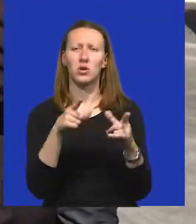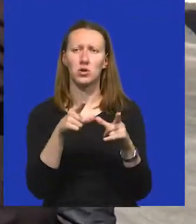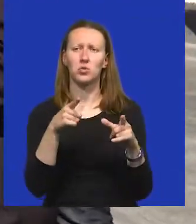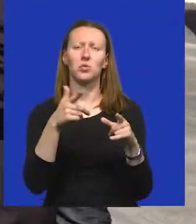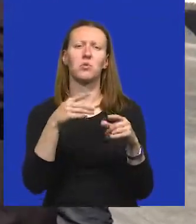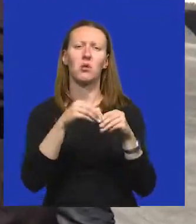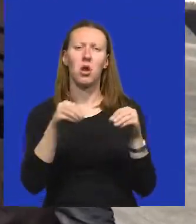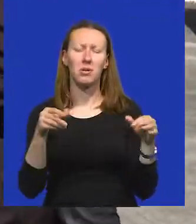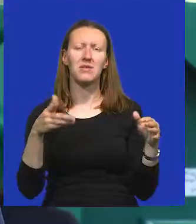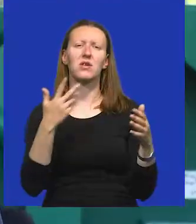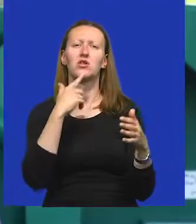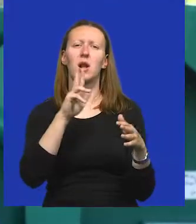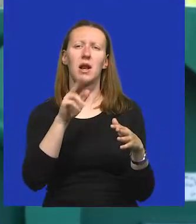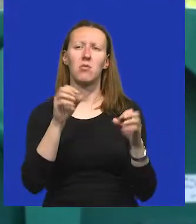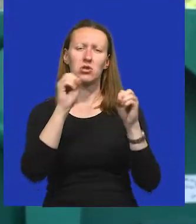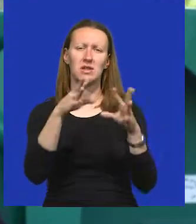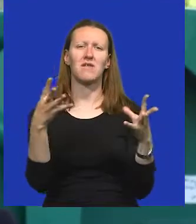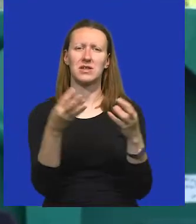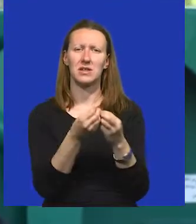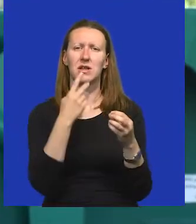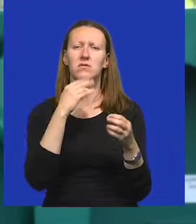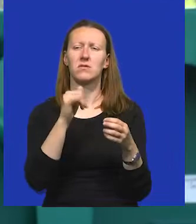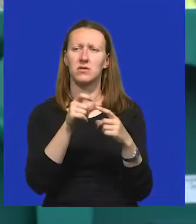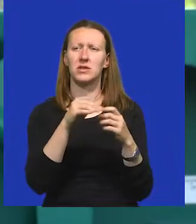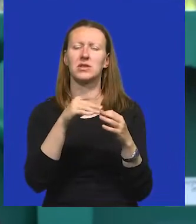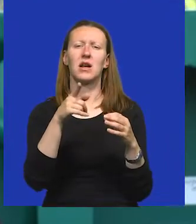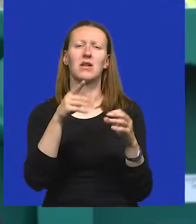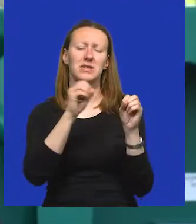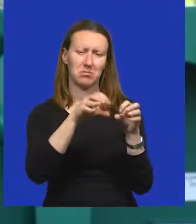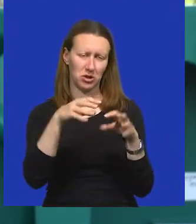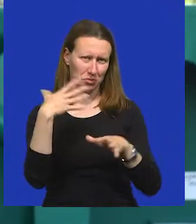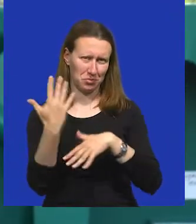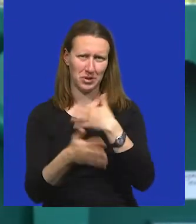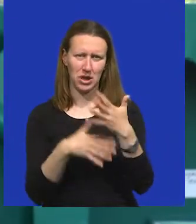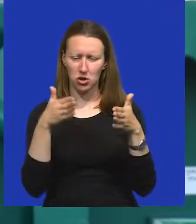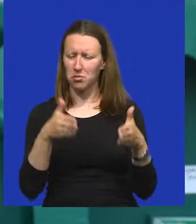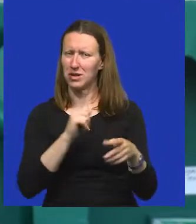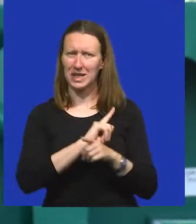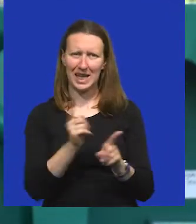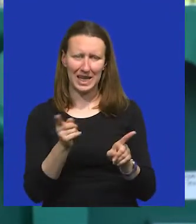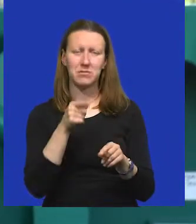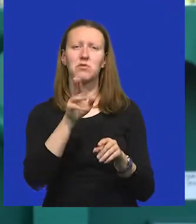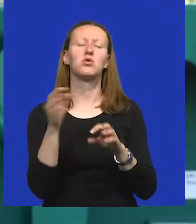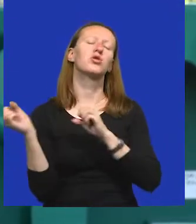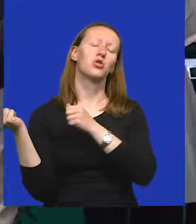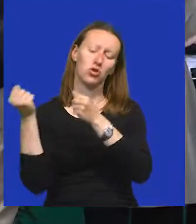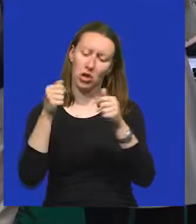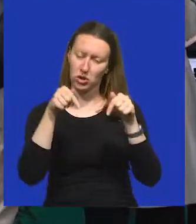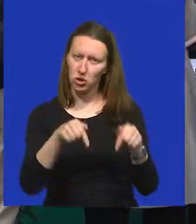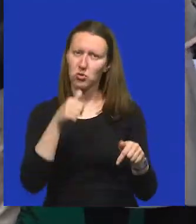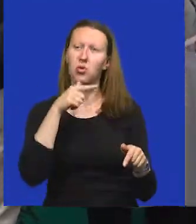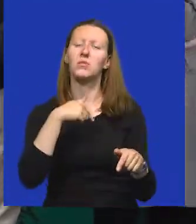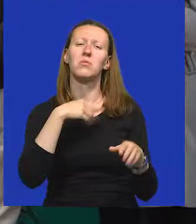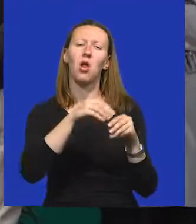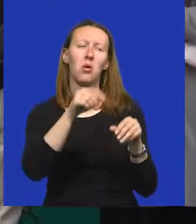utilizzano nell'agricoltura, quello che non si può mettere insieme con l'altra, con l'immondizia comunale, quello possono portare qui anche i